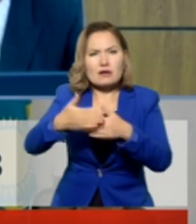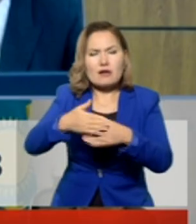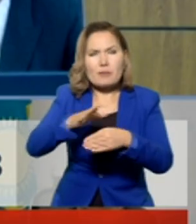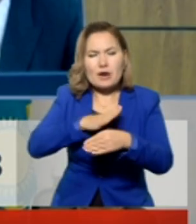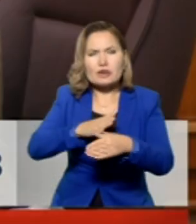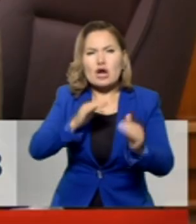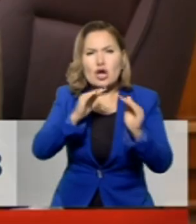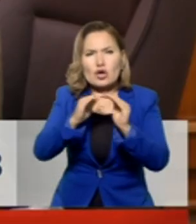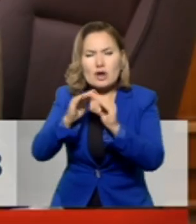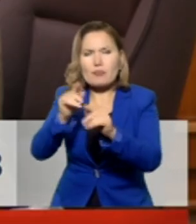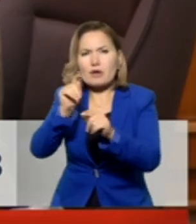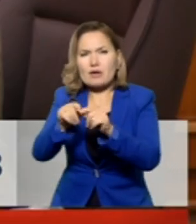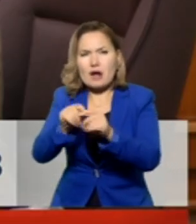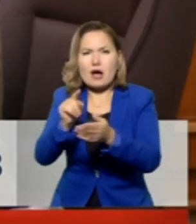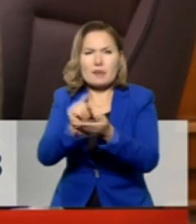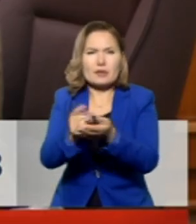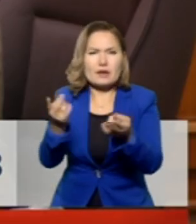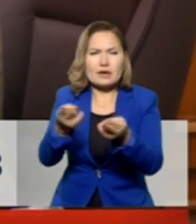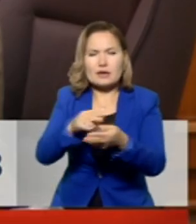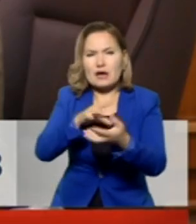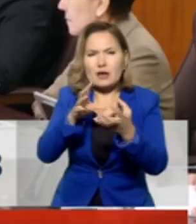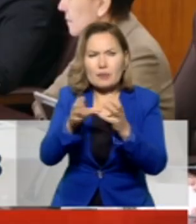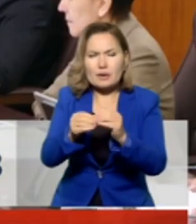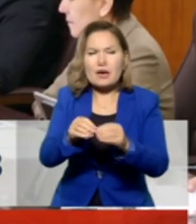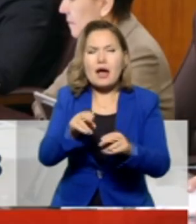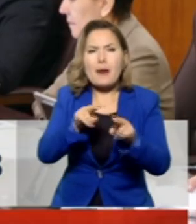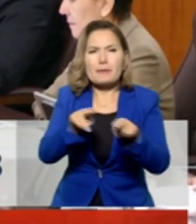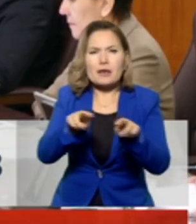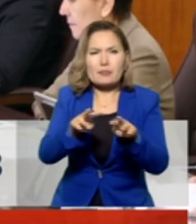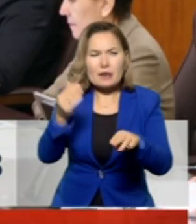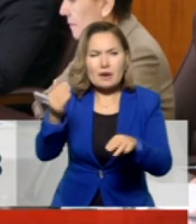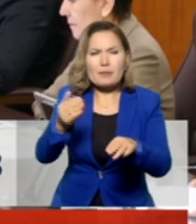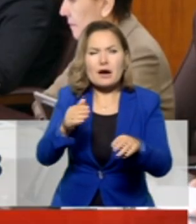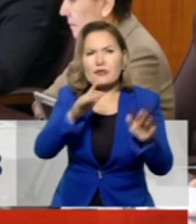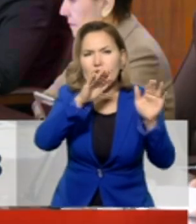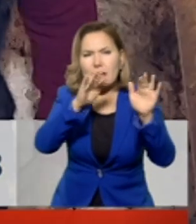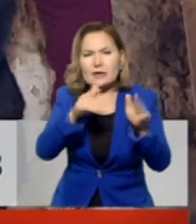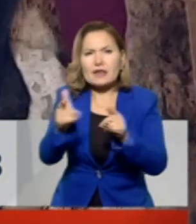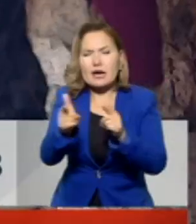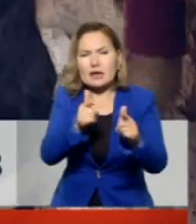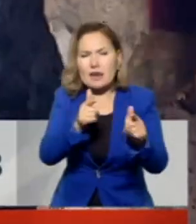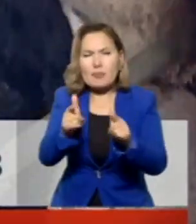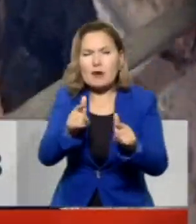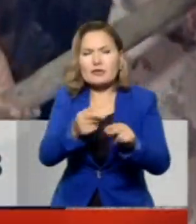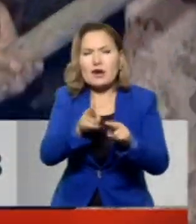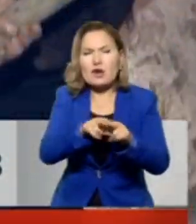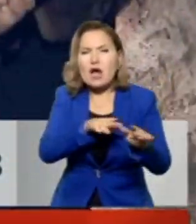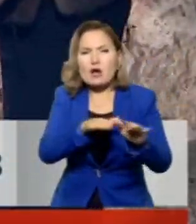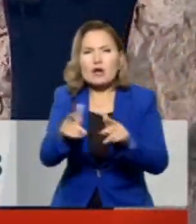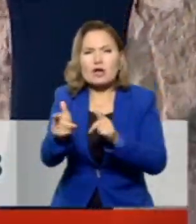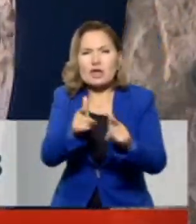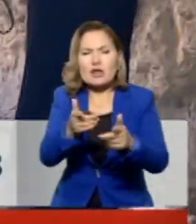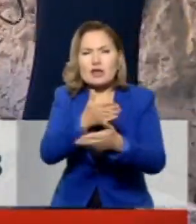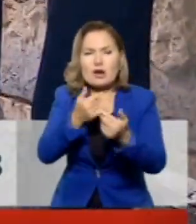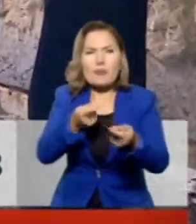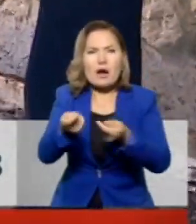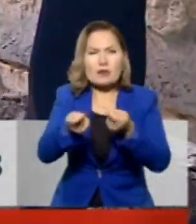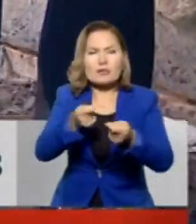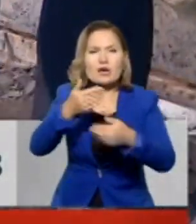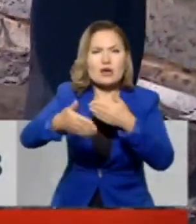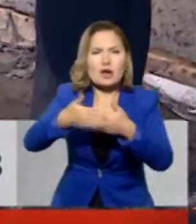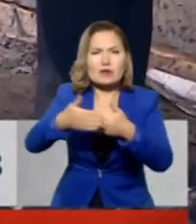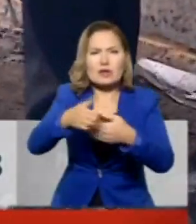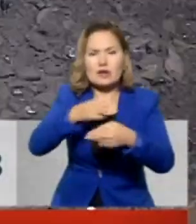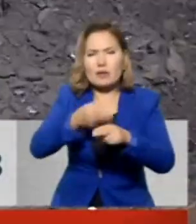үйлерге рейд жүргізуді тапсырды. Сондай Олжас Бектенов қысқы дайындық шараларына салғырт қараған әкімдіктерді сынады.